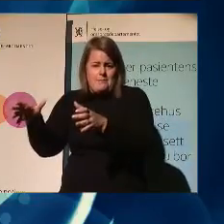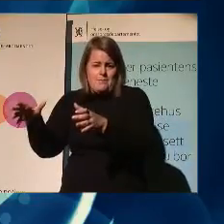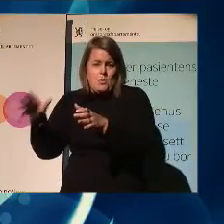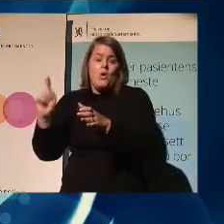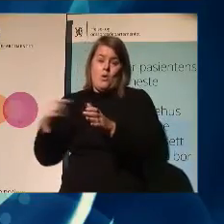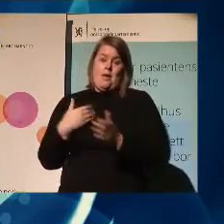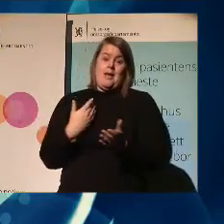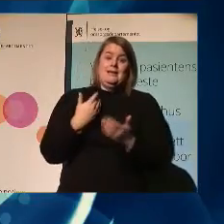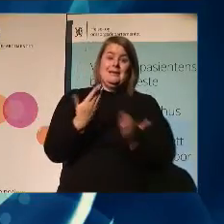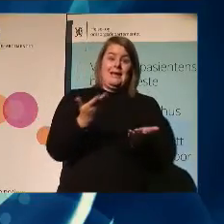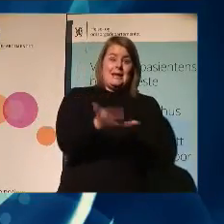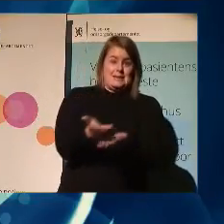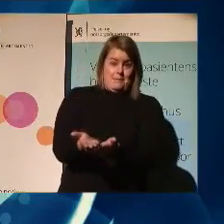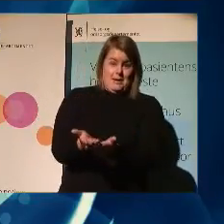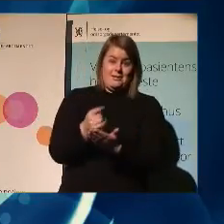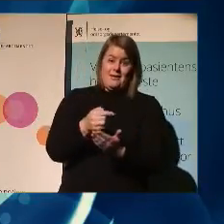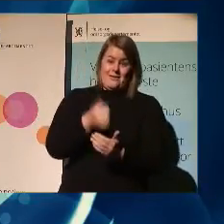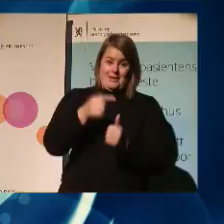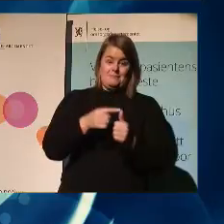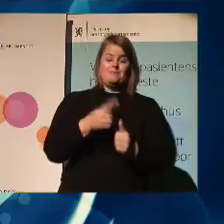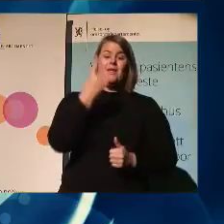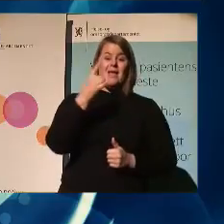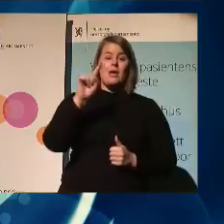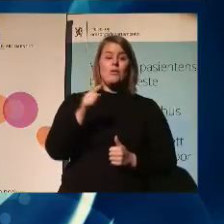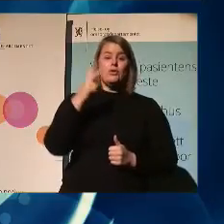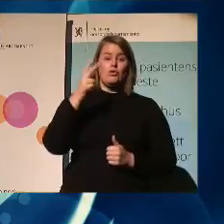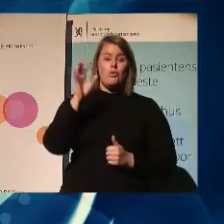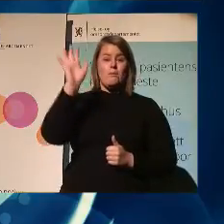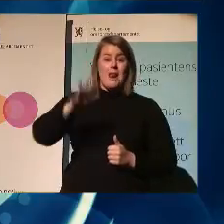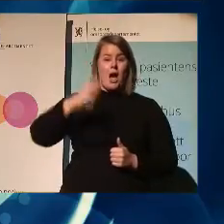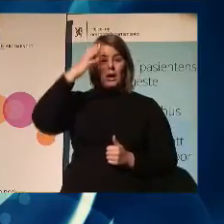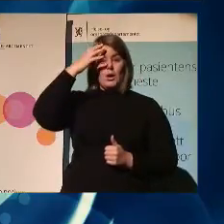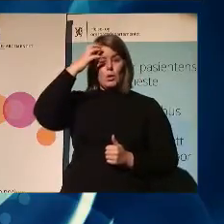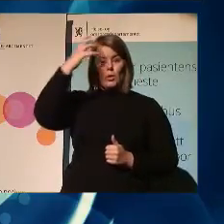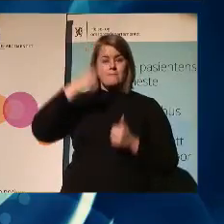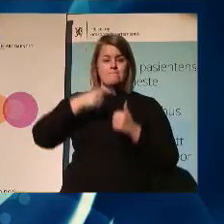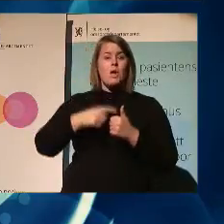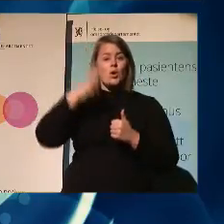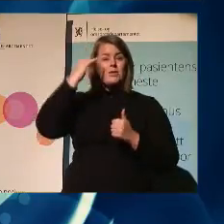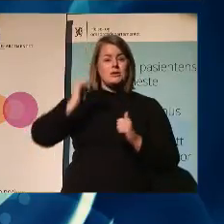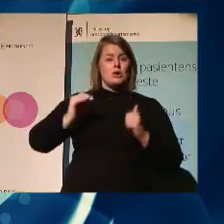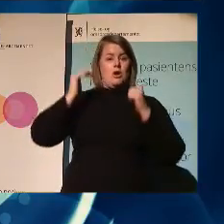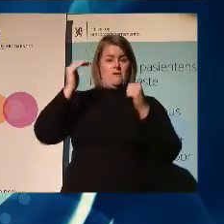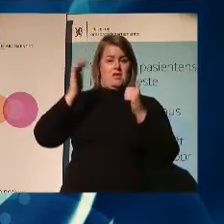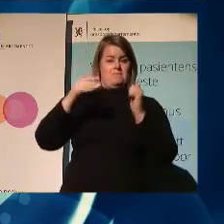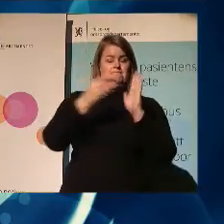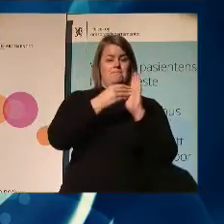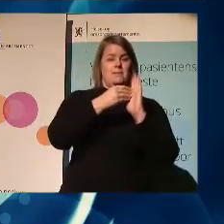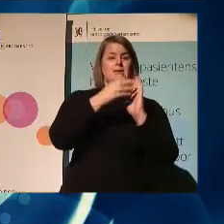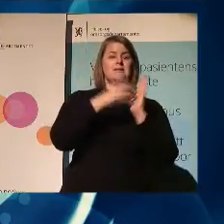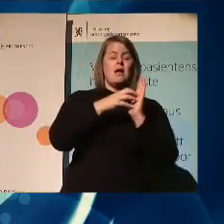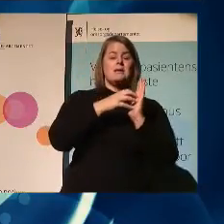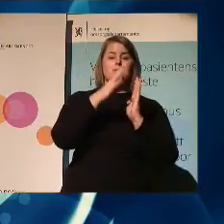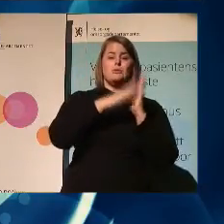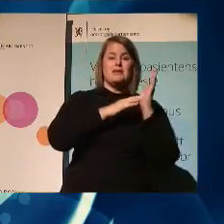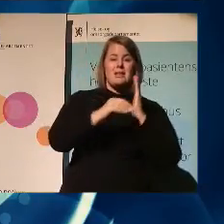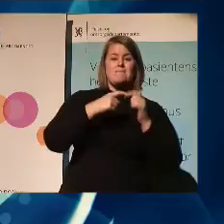viktig. Det ene 1,2 milliarder kroner i kompetanseløftet sammen med statsbudsjettet til kompetanseheving i